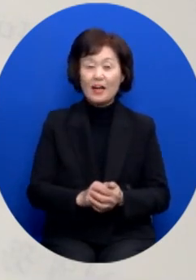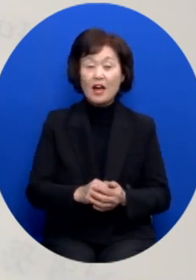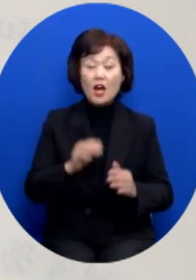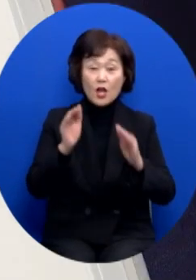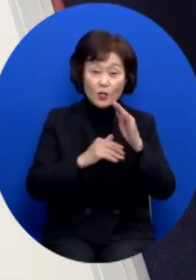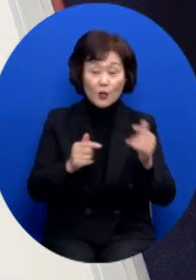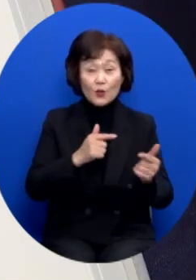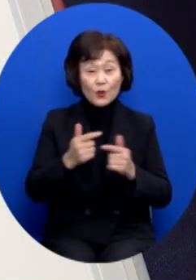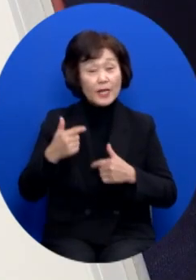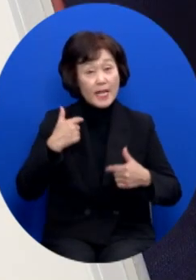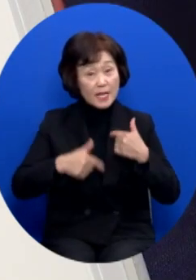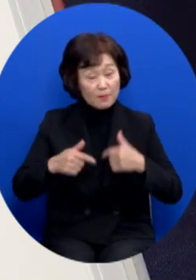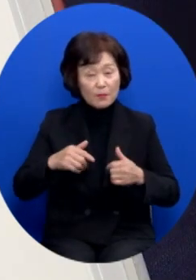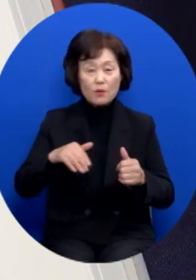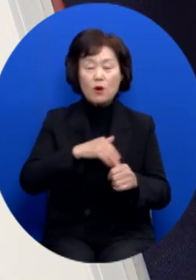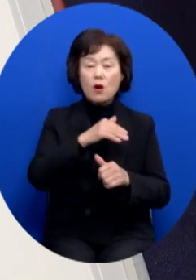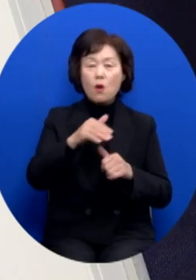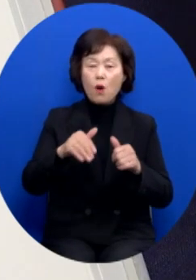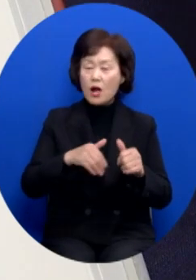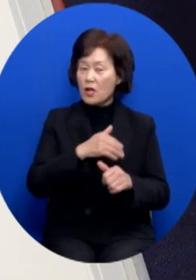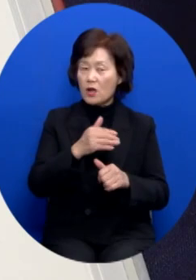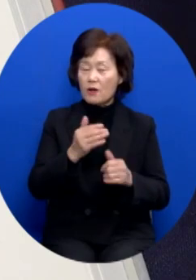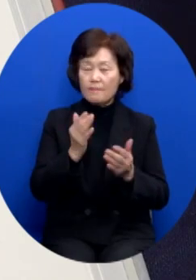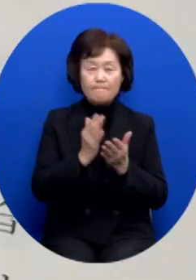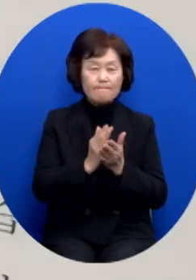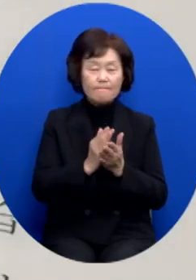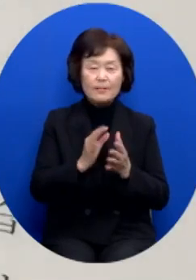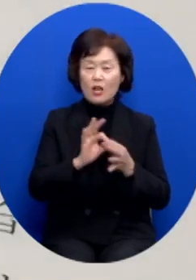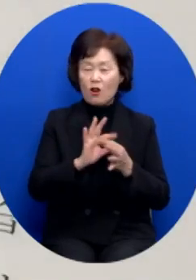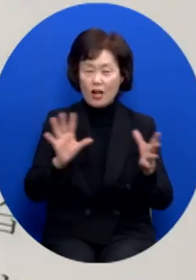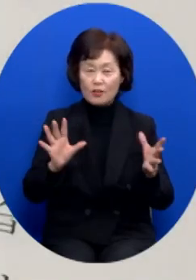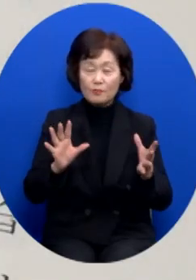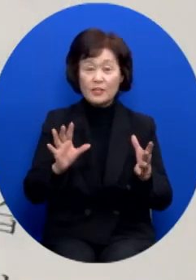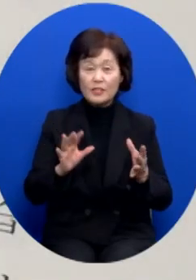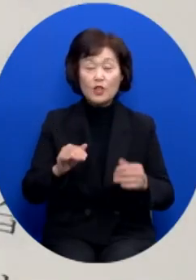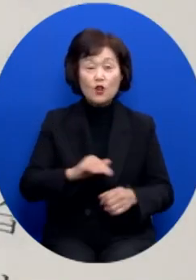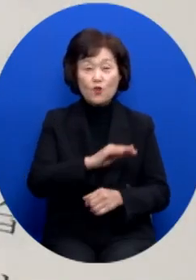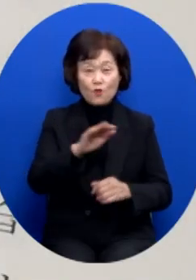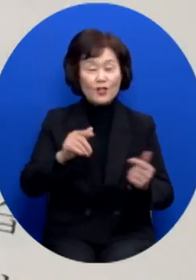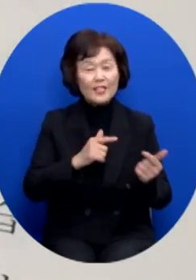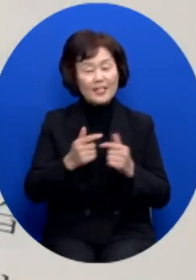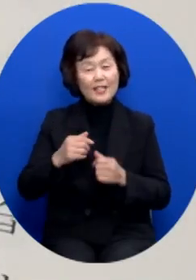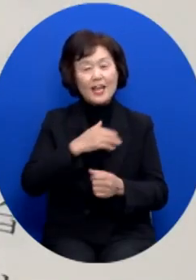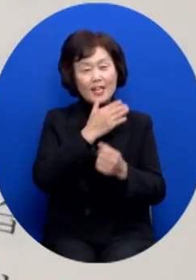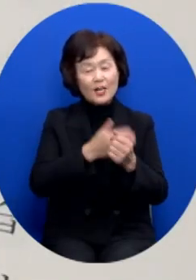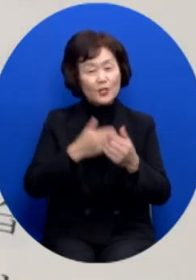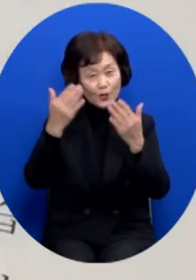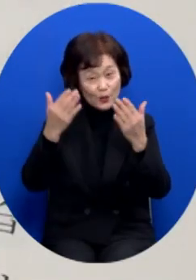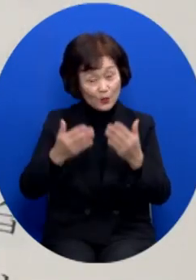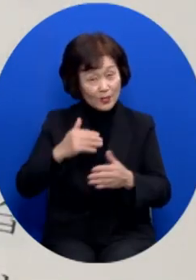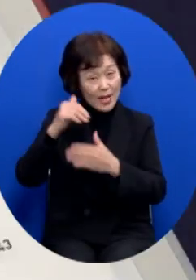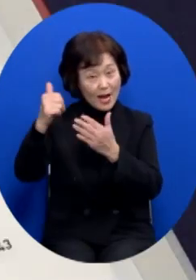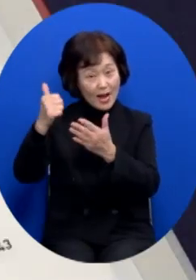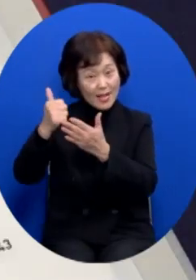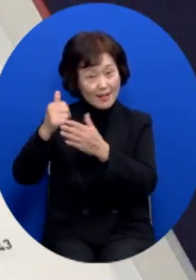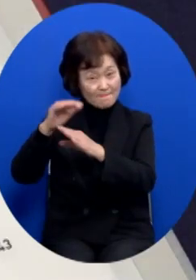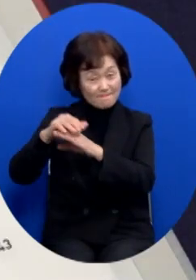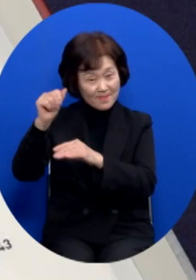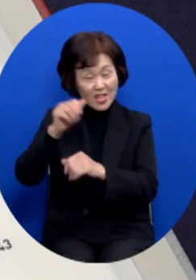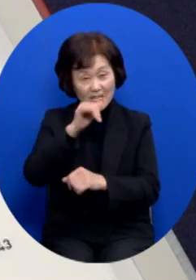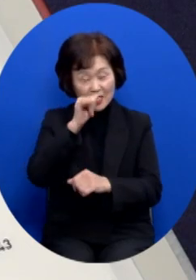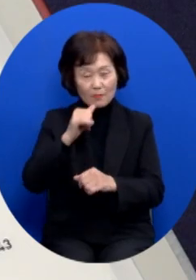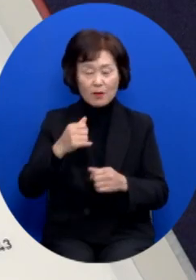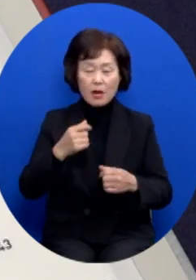성도들의 기쁨은 환경과 상황에 좌우되는 것이 아니라 우리에게 능력을 주시는 하나님 안에 있기 때문이라며